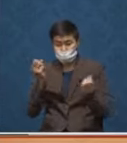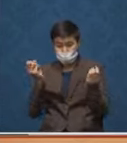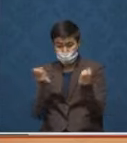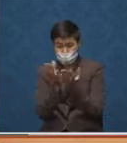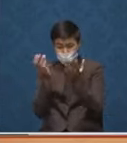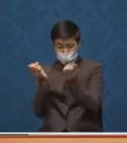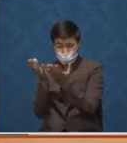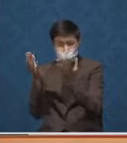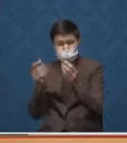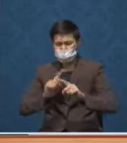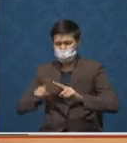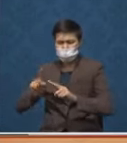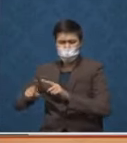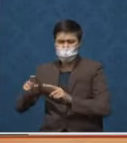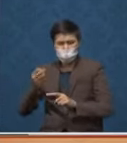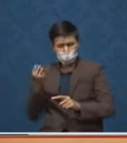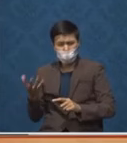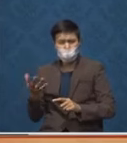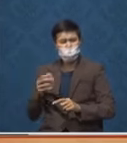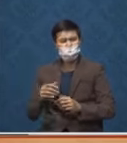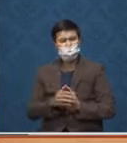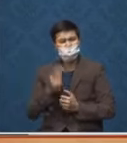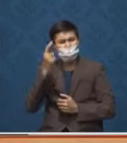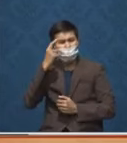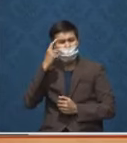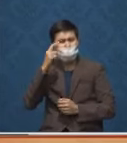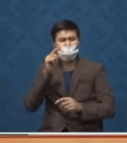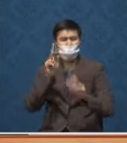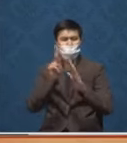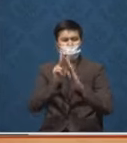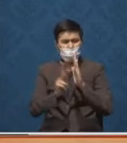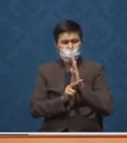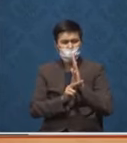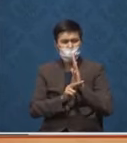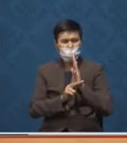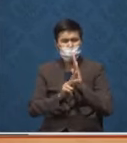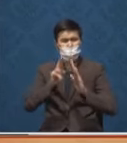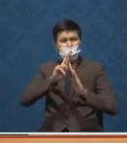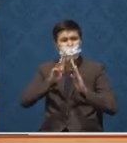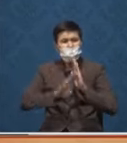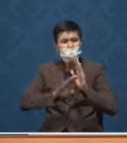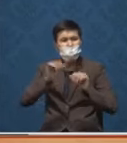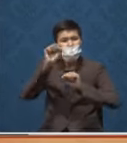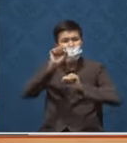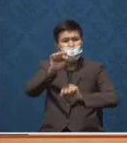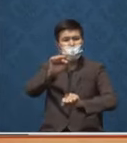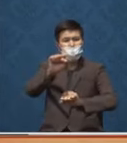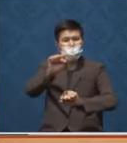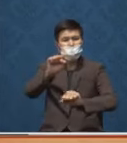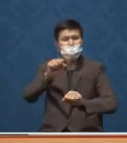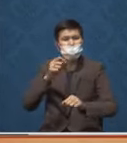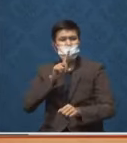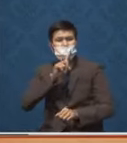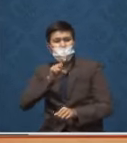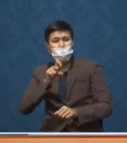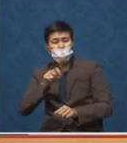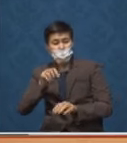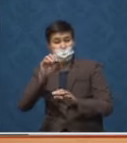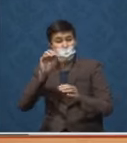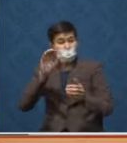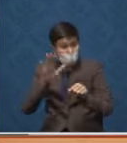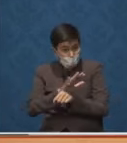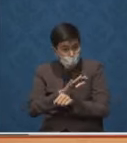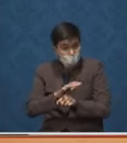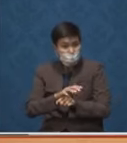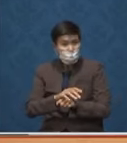ายขนาดนี้ท่านคิดว่ากฎหมายกฎระเบียบประกาศที่มีอยู่เนี่ยมันเพียงพอไหมที่จะกำกับดูแลเยีย